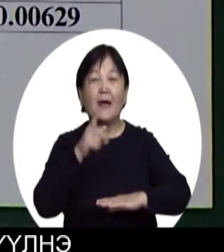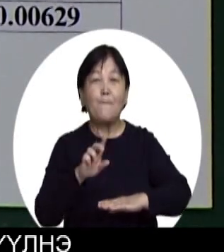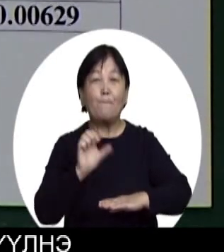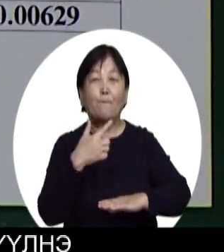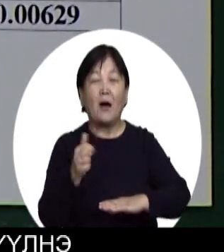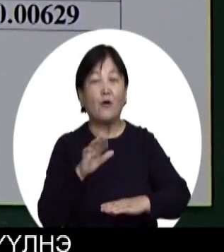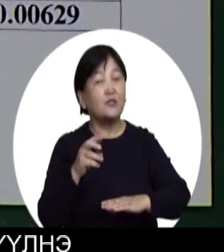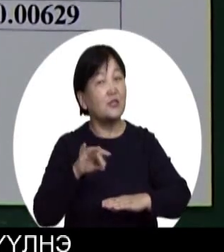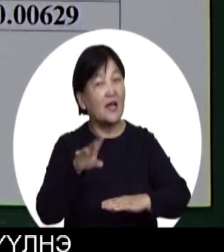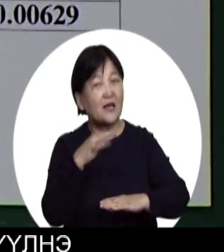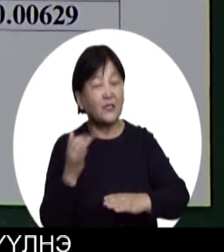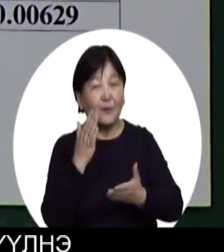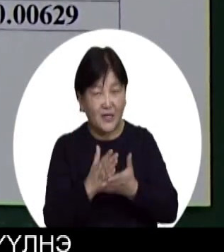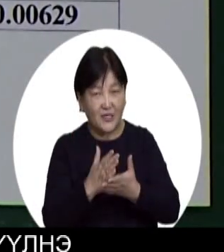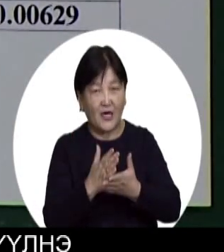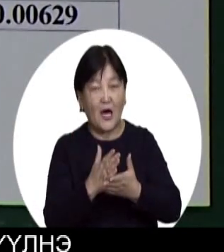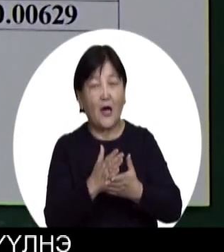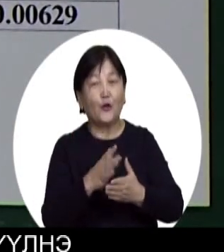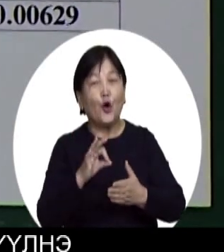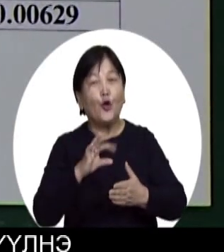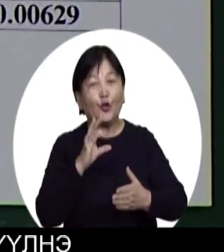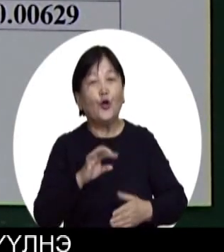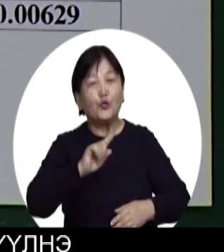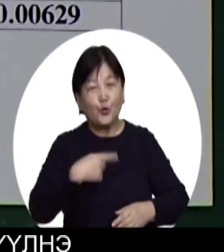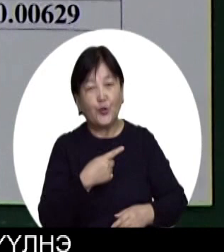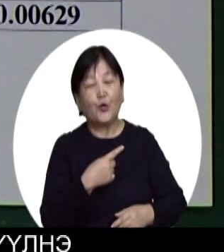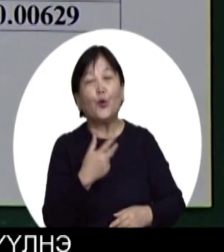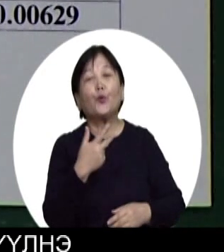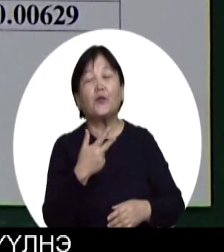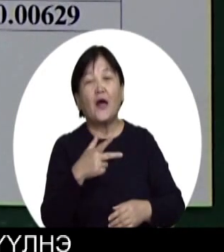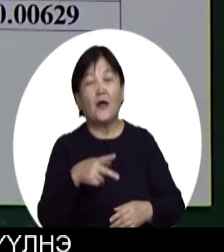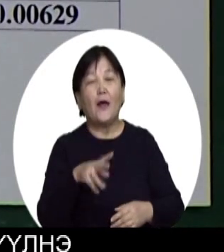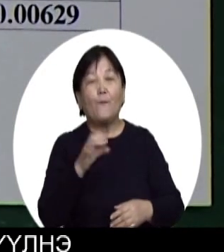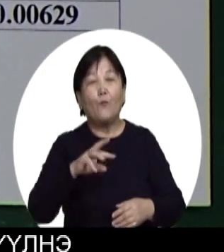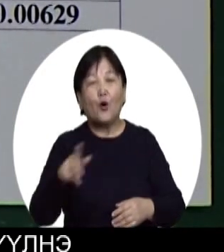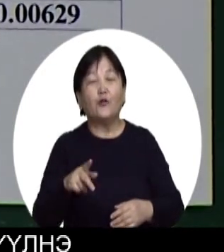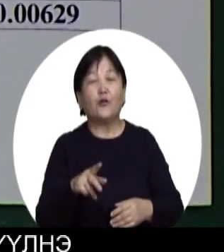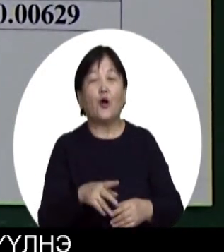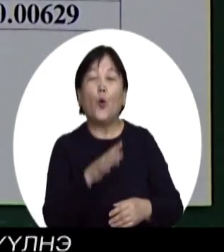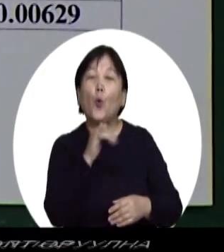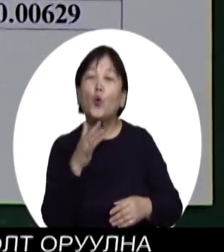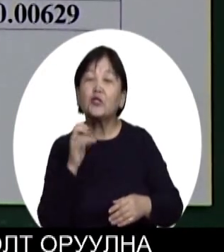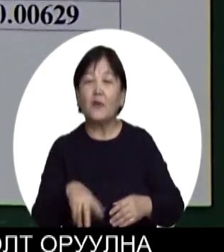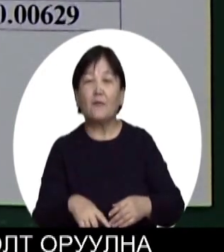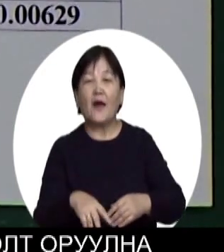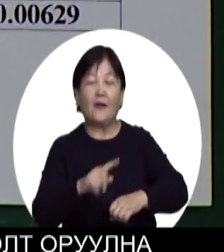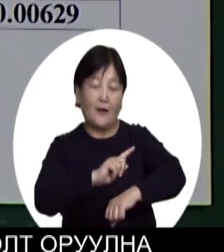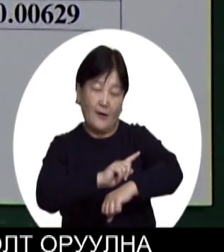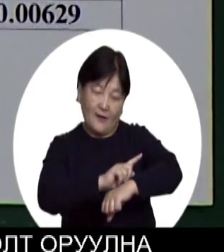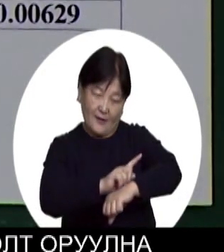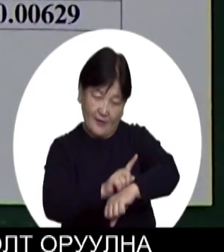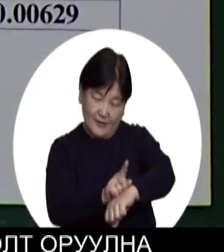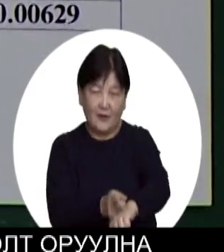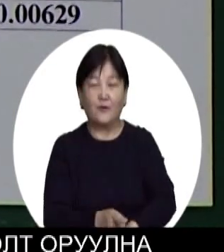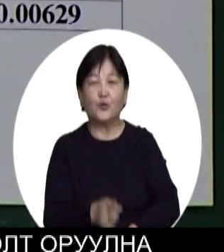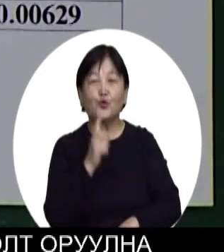натрийн теосулфат агуулсан буюу 0.3 мл концентрацтай натрийн теосулфат агуулсан уусмал дах